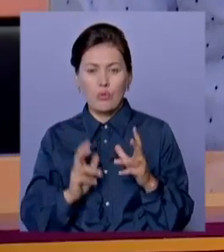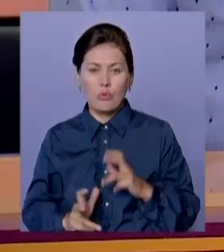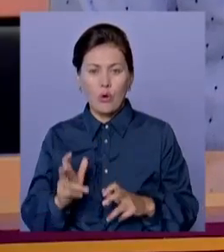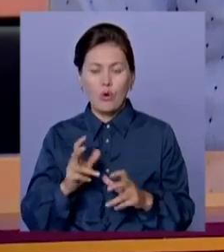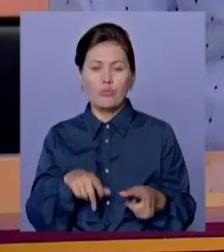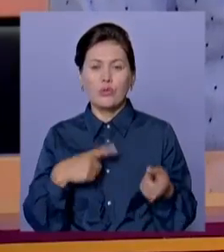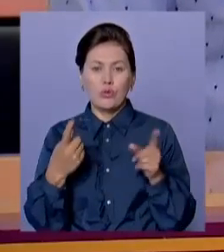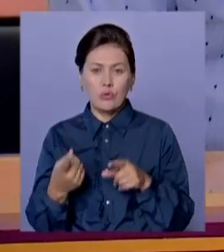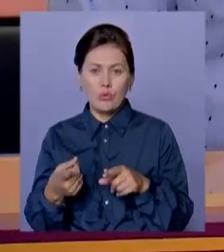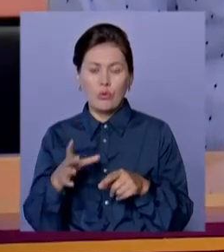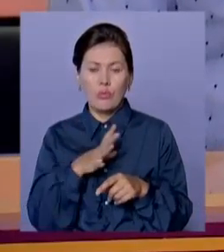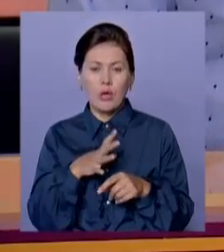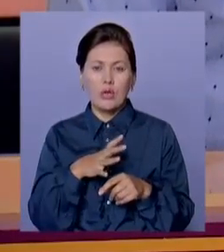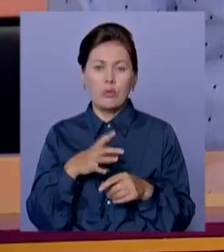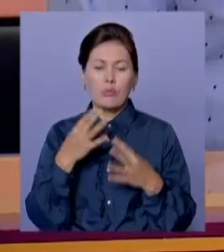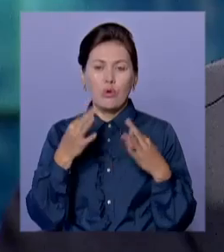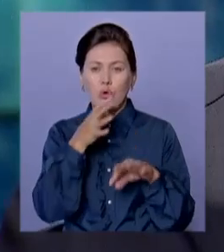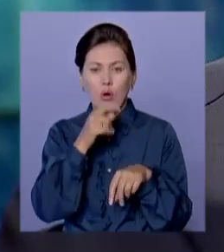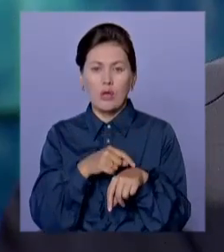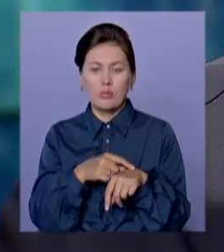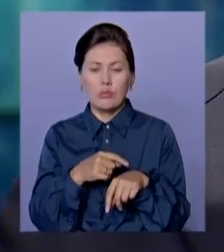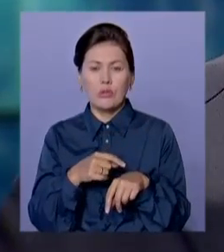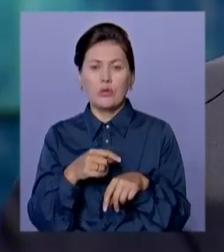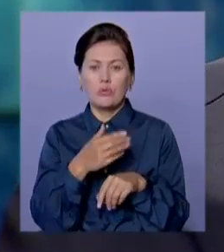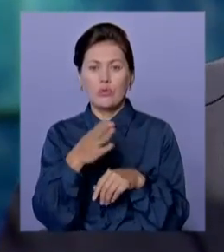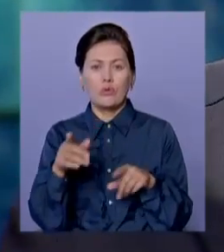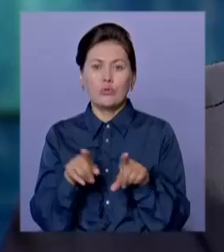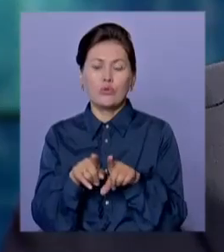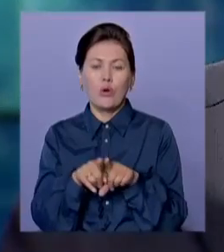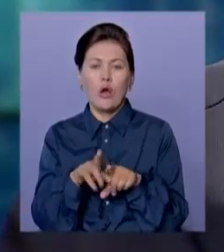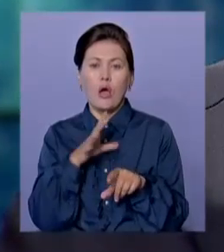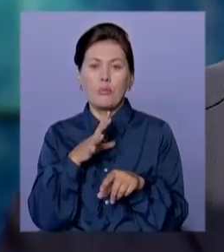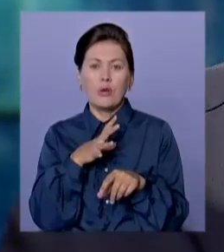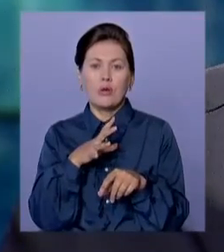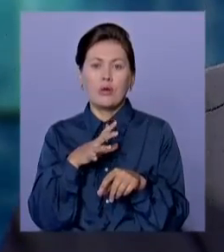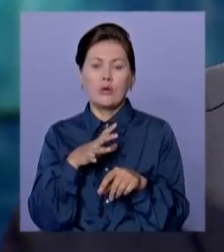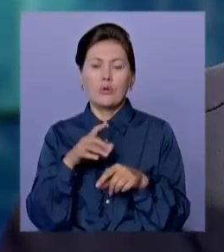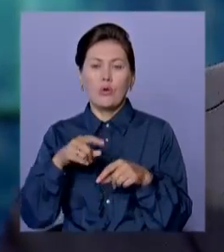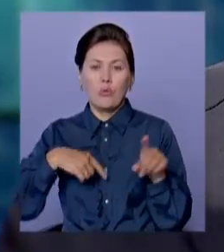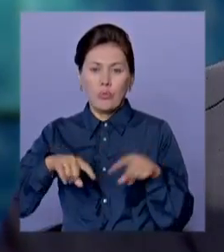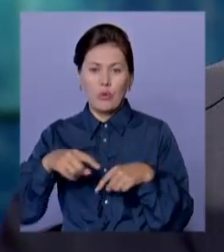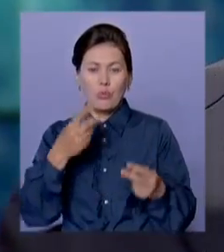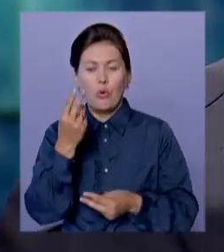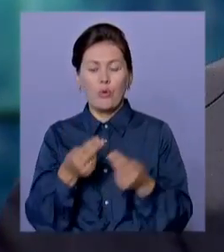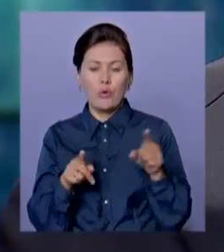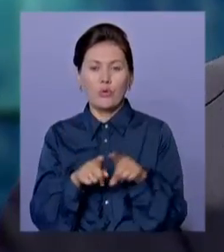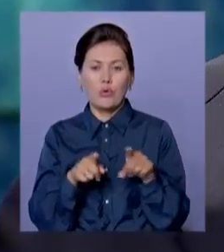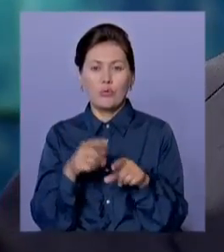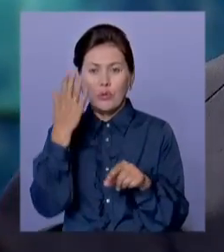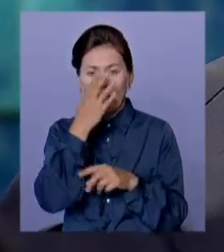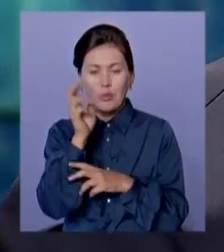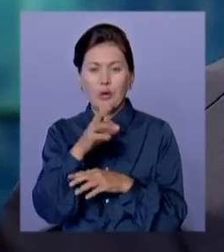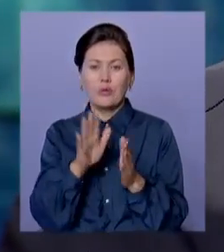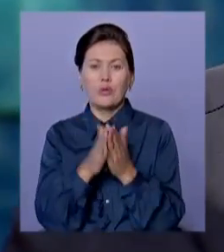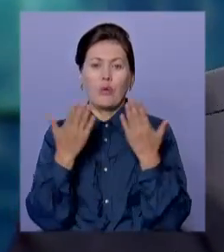көштік. Бос уақытымызда сол доп тебесіздер. Доп теуіп, сол киноға барып, кітап